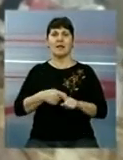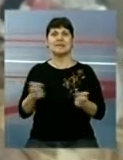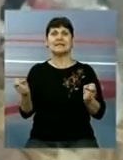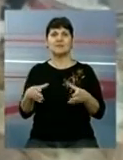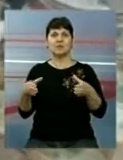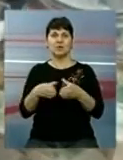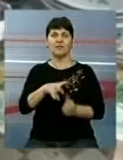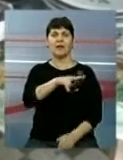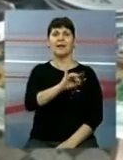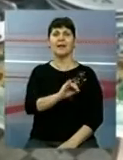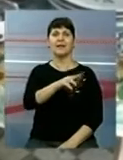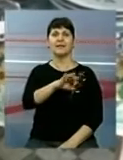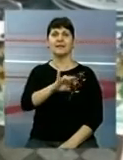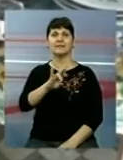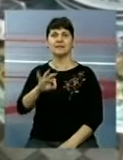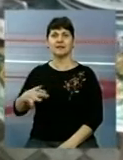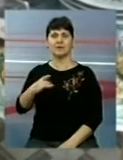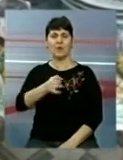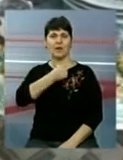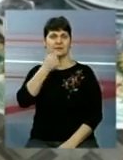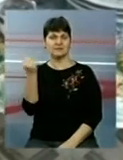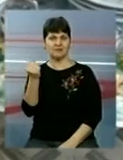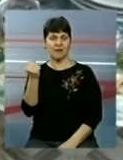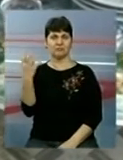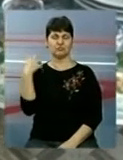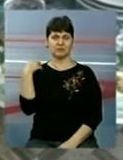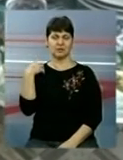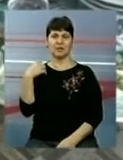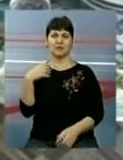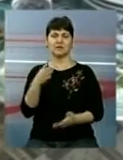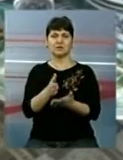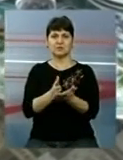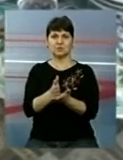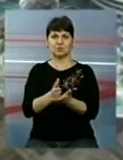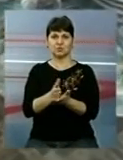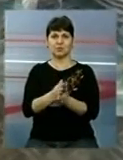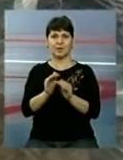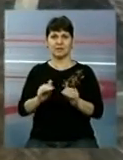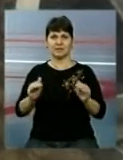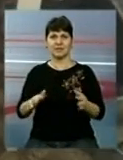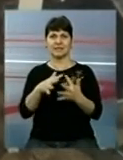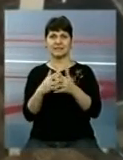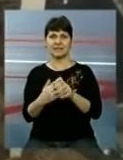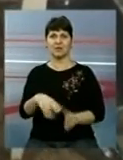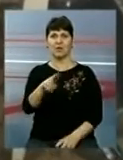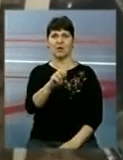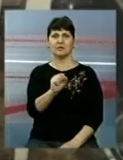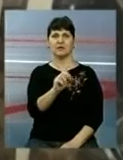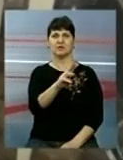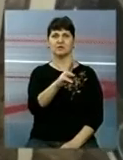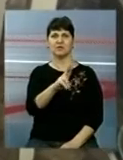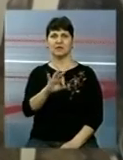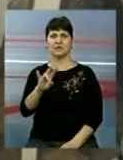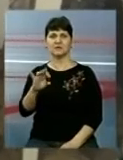провенції Літинського району. Старший інспектор разом із службою у справах дітей побували в селі Дашківці, де перевірили 5 сімей,